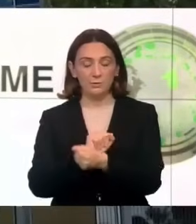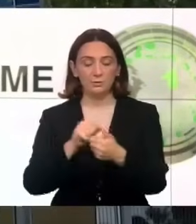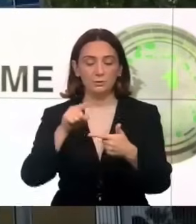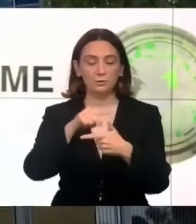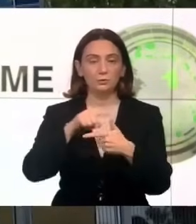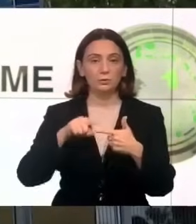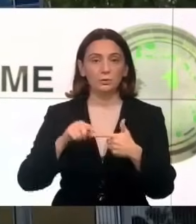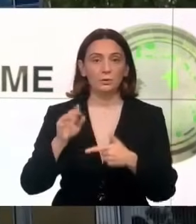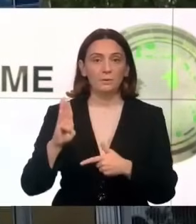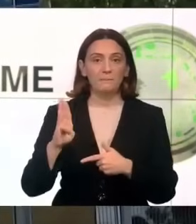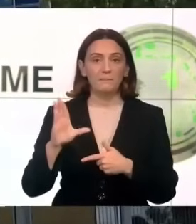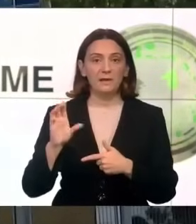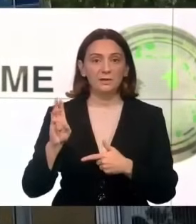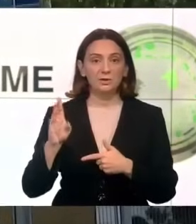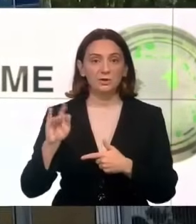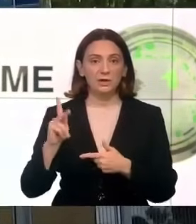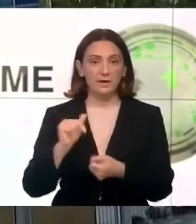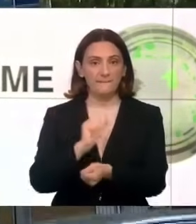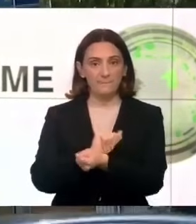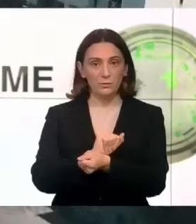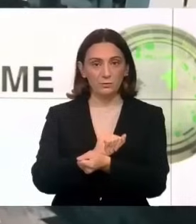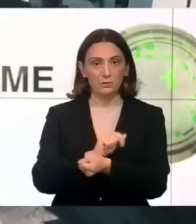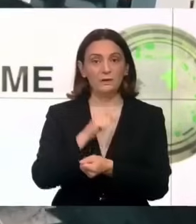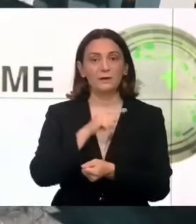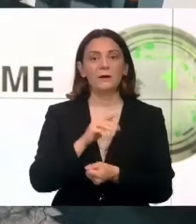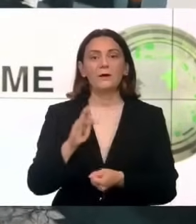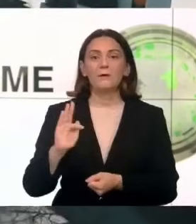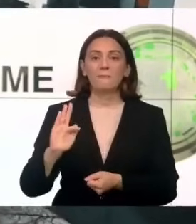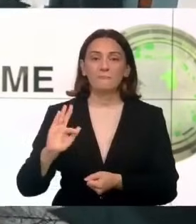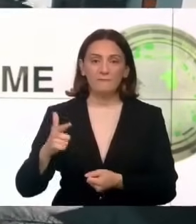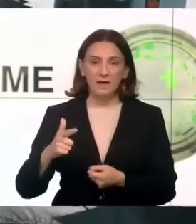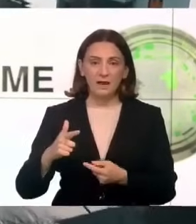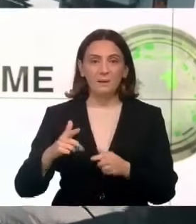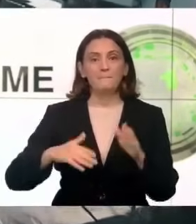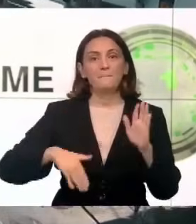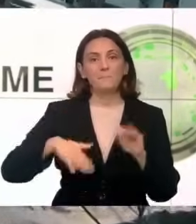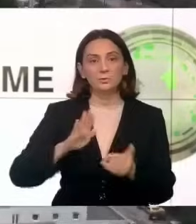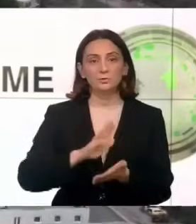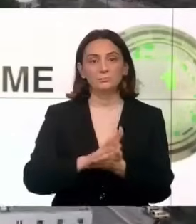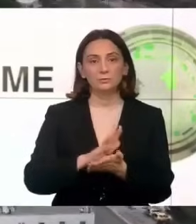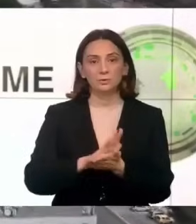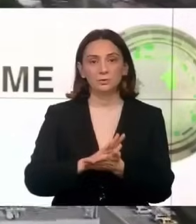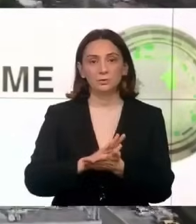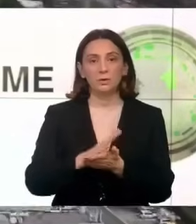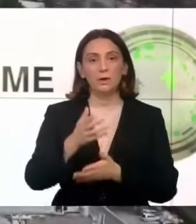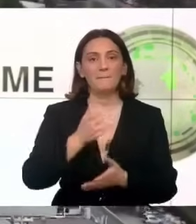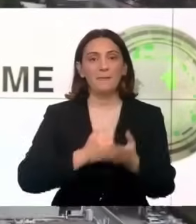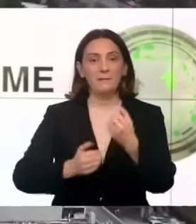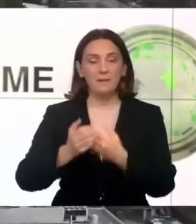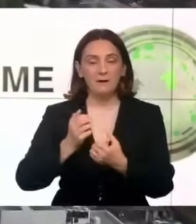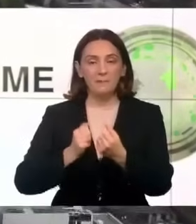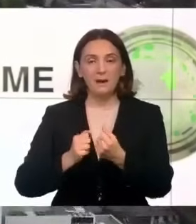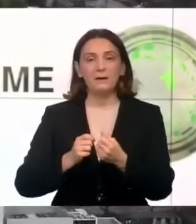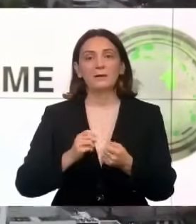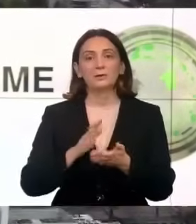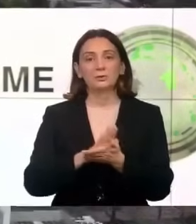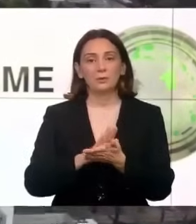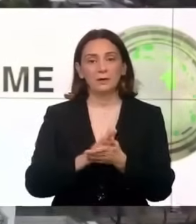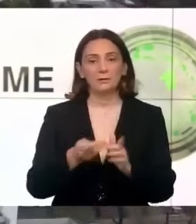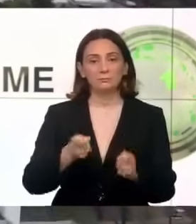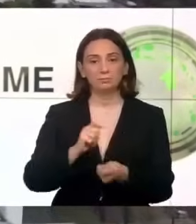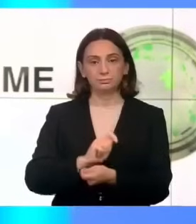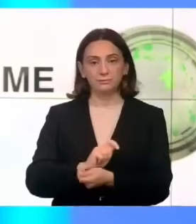prona, dyqane, apartamente dhe troje në Fier, Tiranë dhe Mallakastër, një shoqëri tregtare dhe disa automjete.